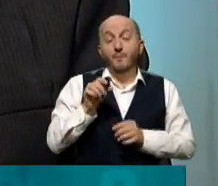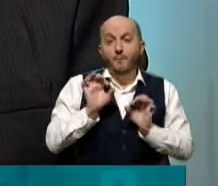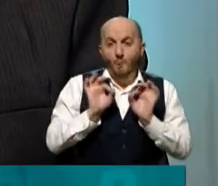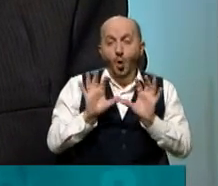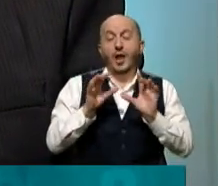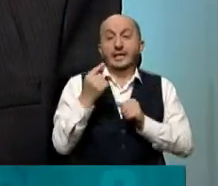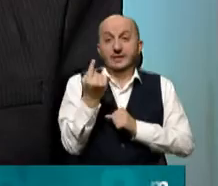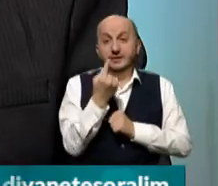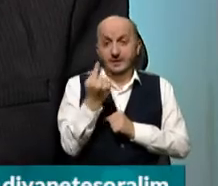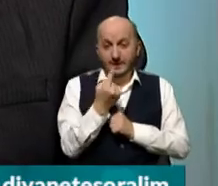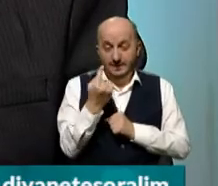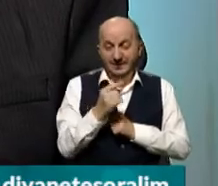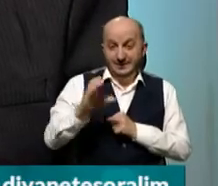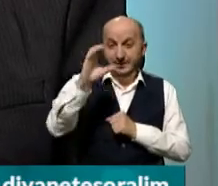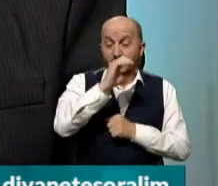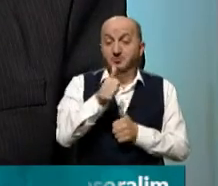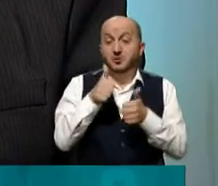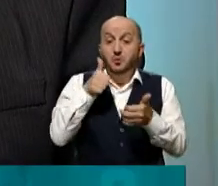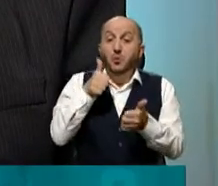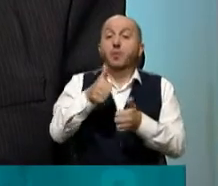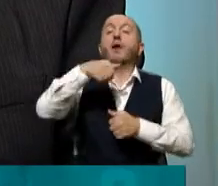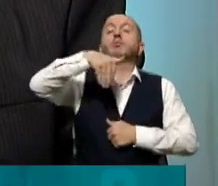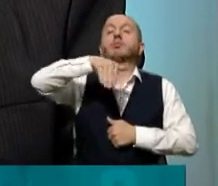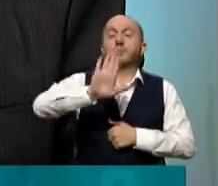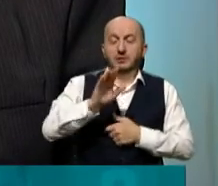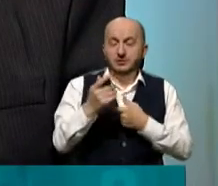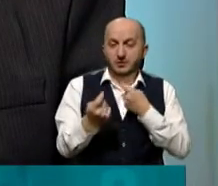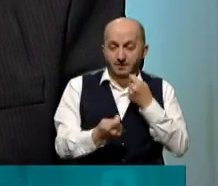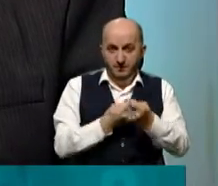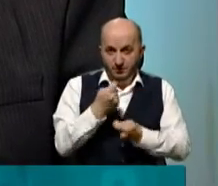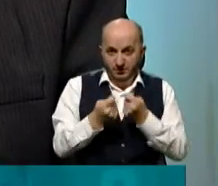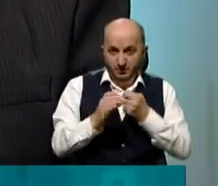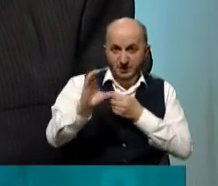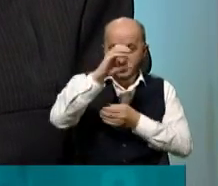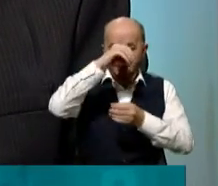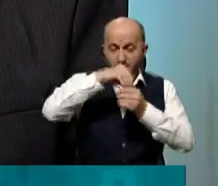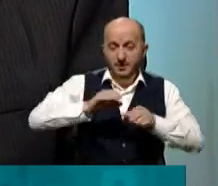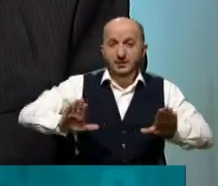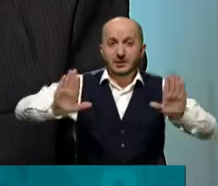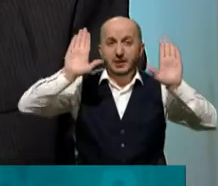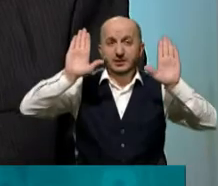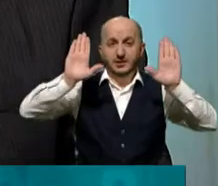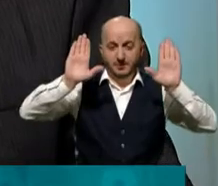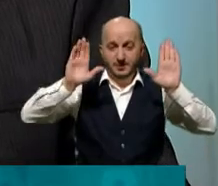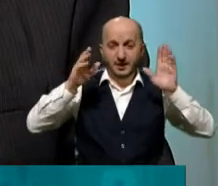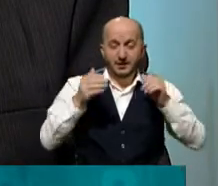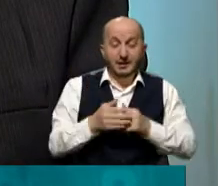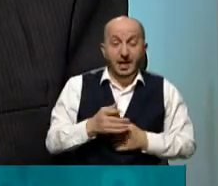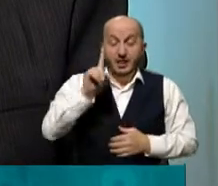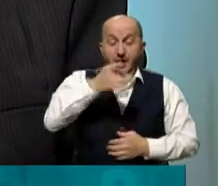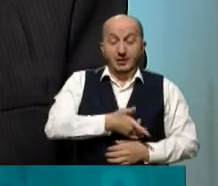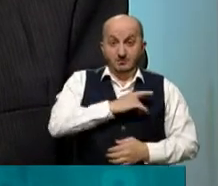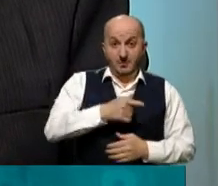bu tip şeyler İslam'ın onaylamadığı davranışlardır. İslam'da teslimiyet esastır, Allah'a iman